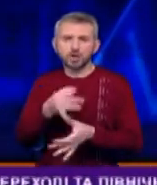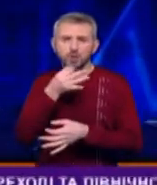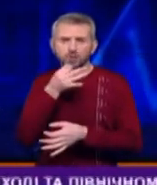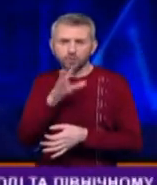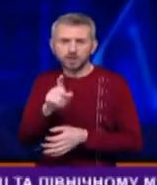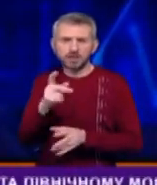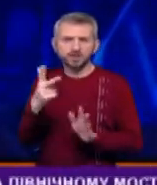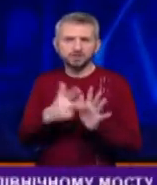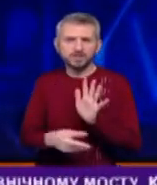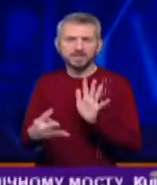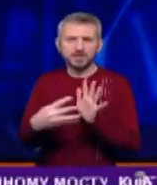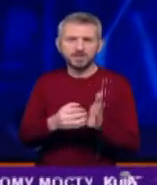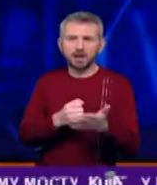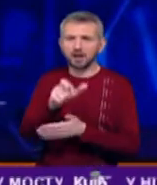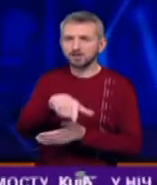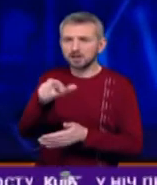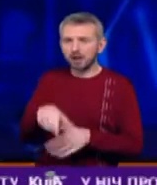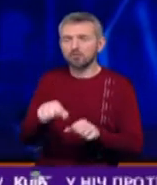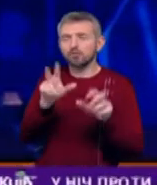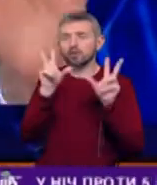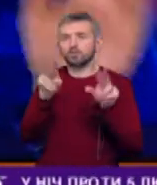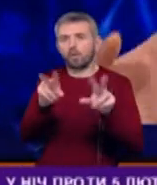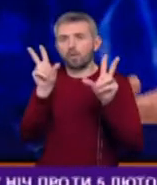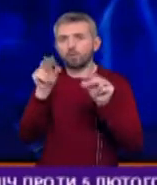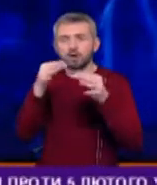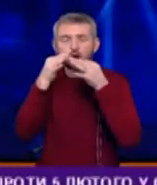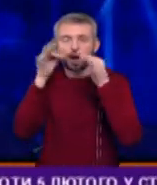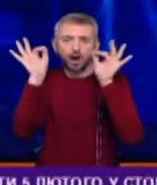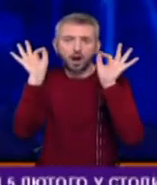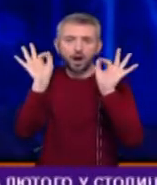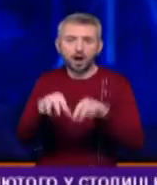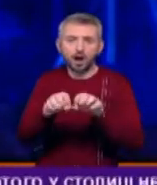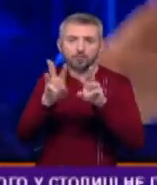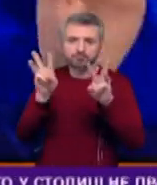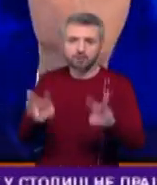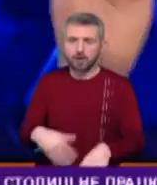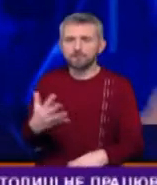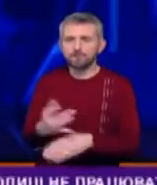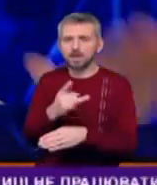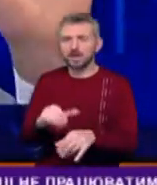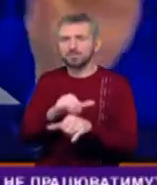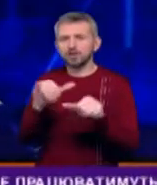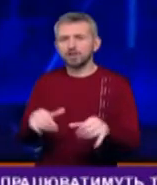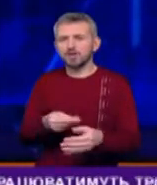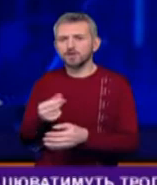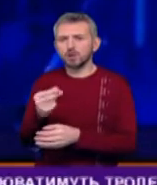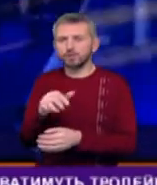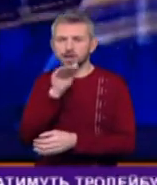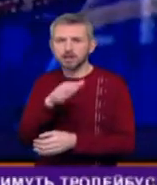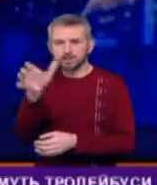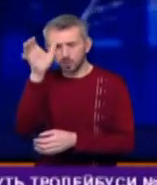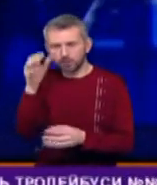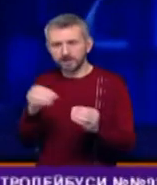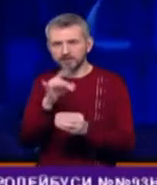з 89 кандидатів може пообіцяти в 5 разів збільшити фінансування Академії наук і в 10 разів збільшити